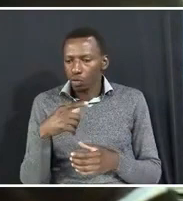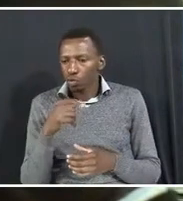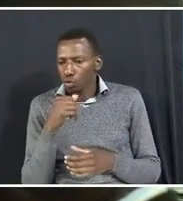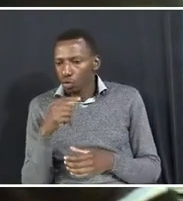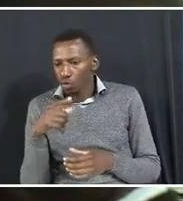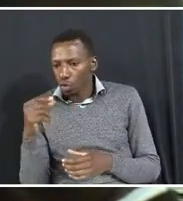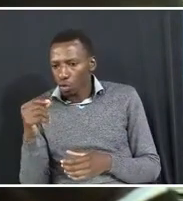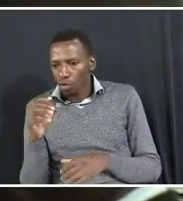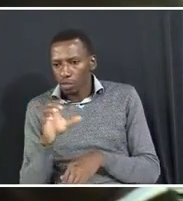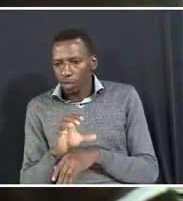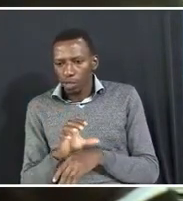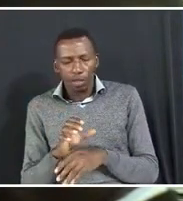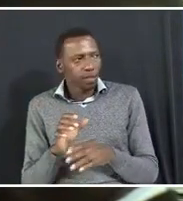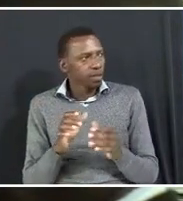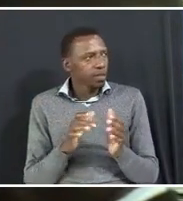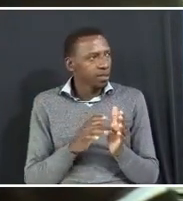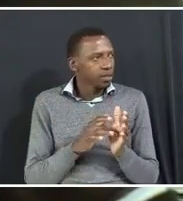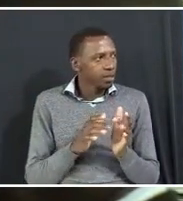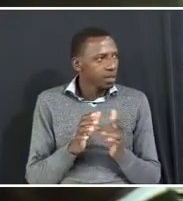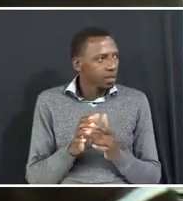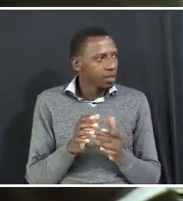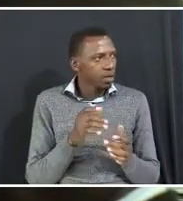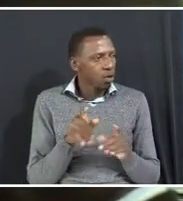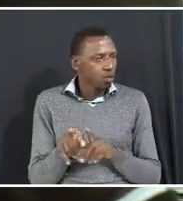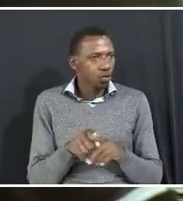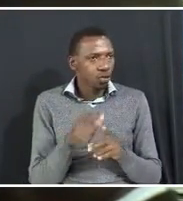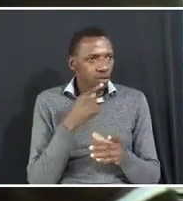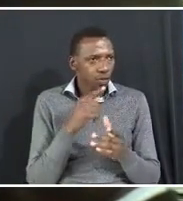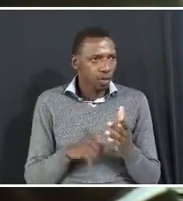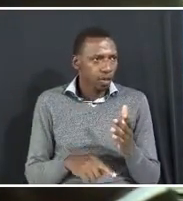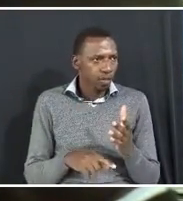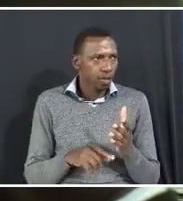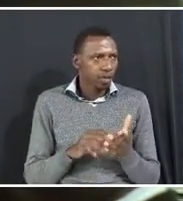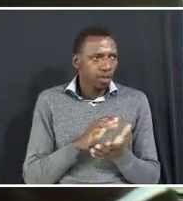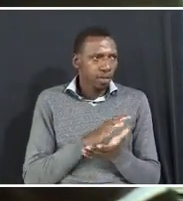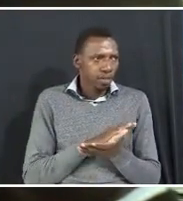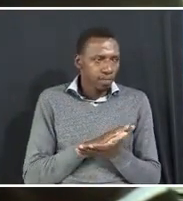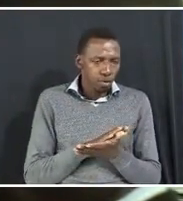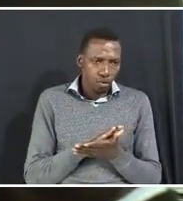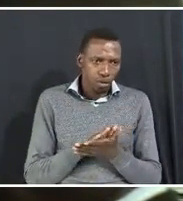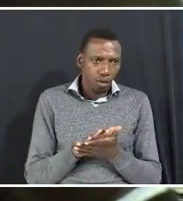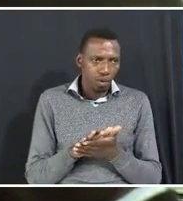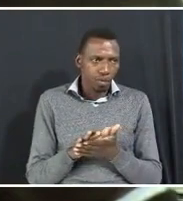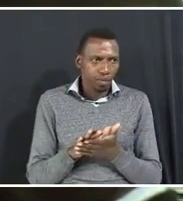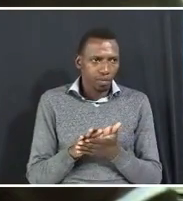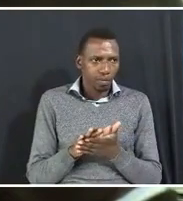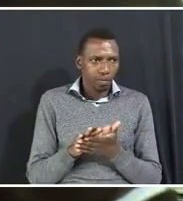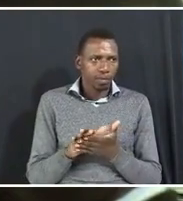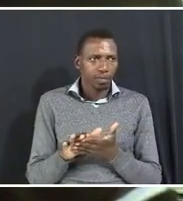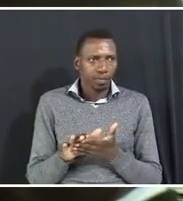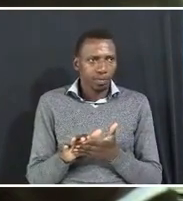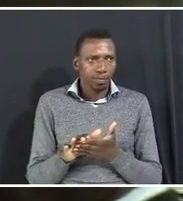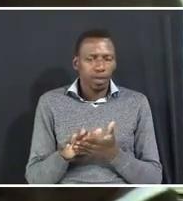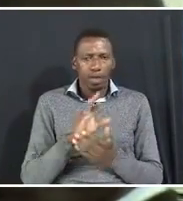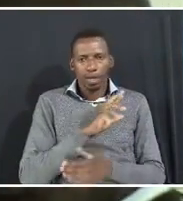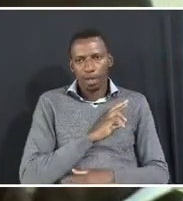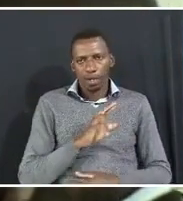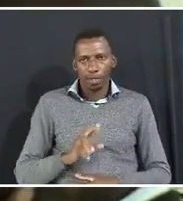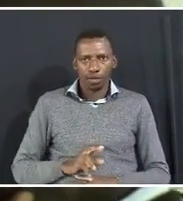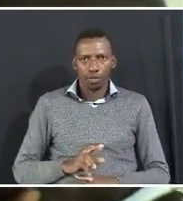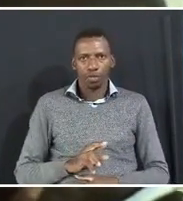nini, unaona? James pia hapa anasema pure religion and undefiled religion ndio